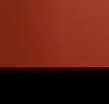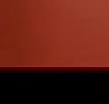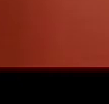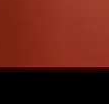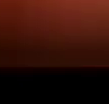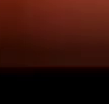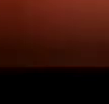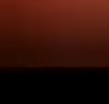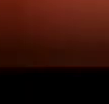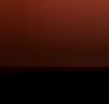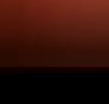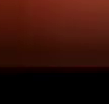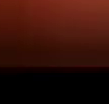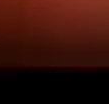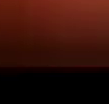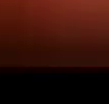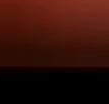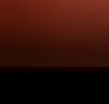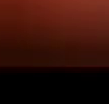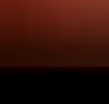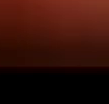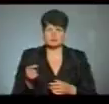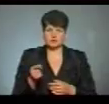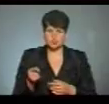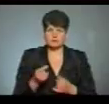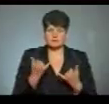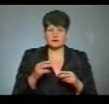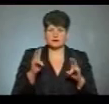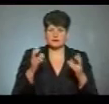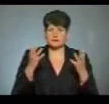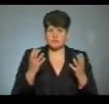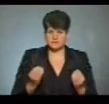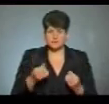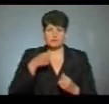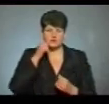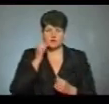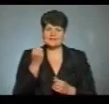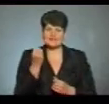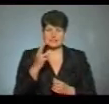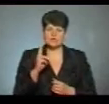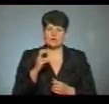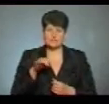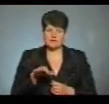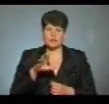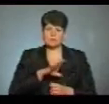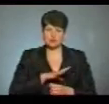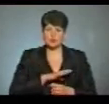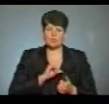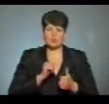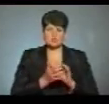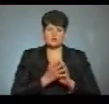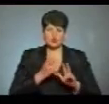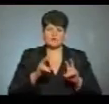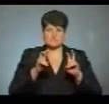Мої вітання усім глядачам телеканалу ЮА Тернопіль. У прямому ефірі програма «Тема дня». Вчора, 13 квітня, відбулось позачергове